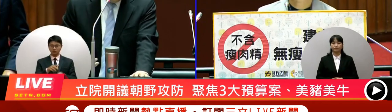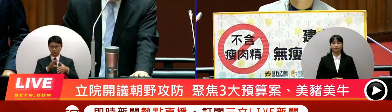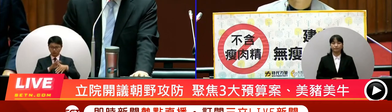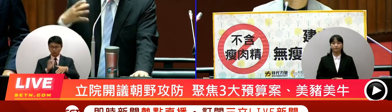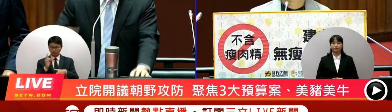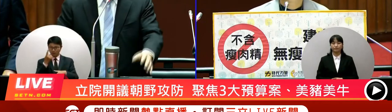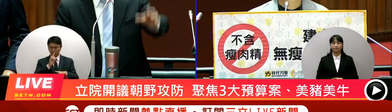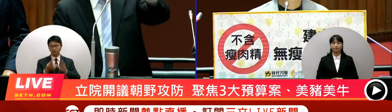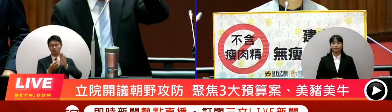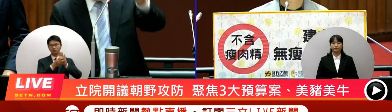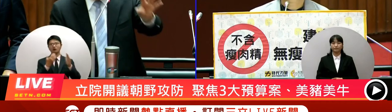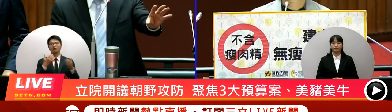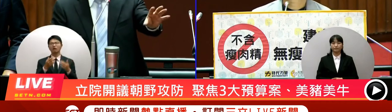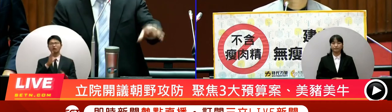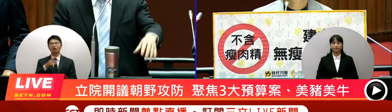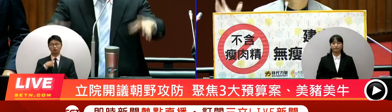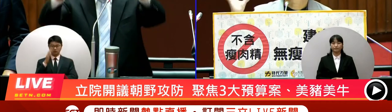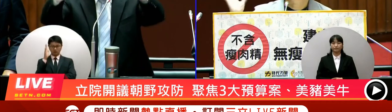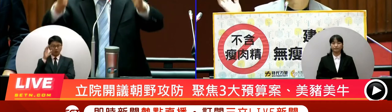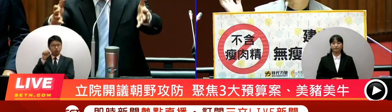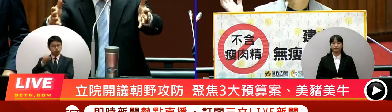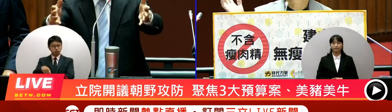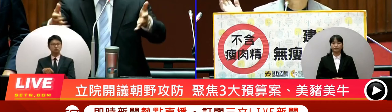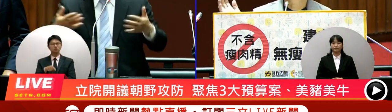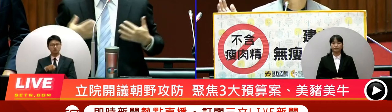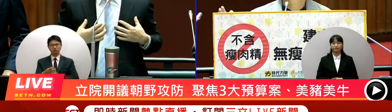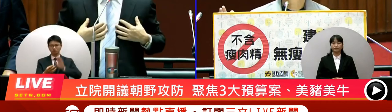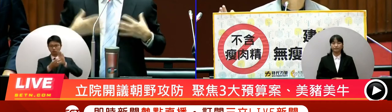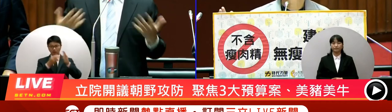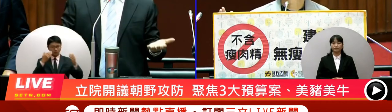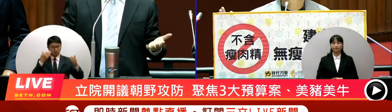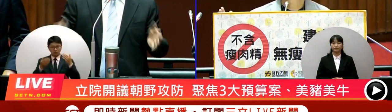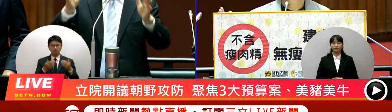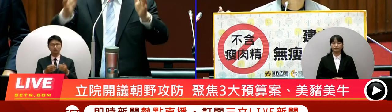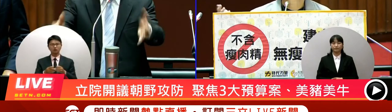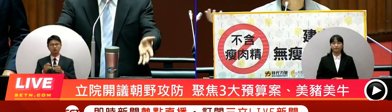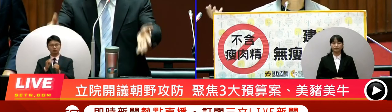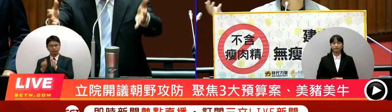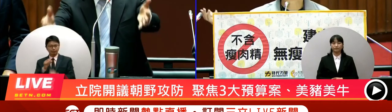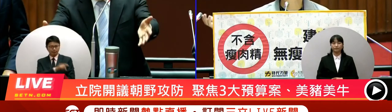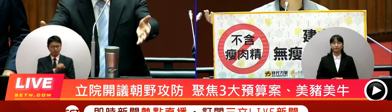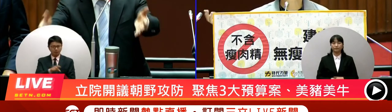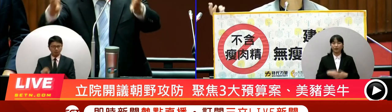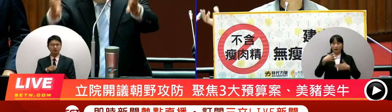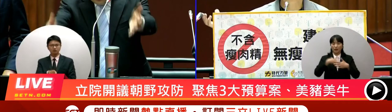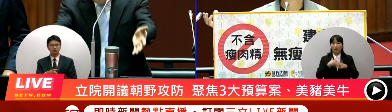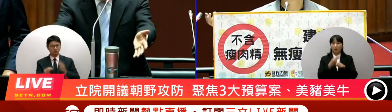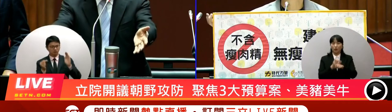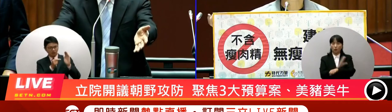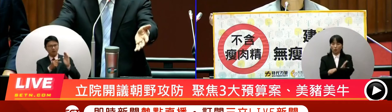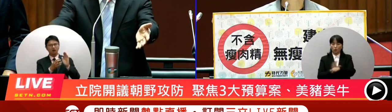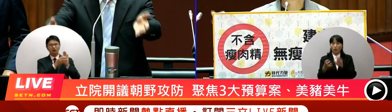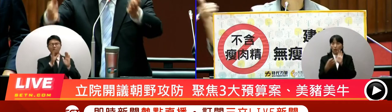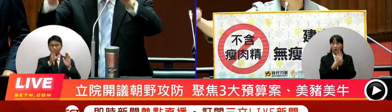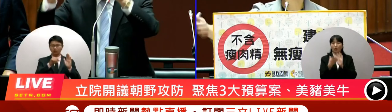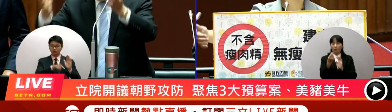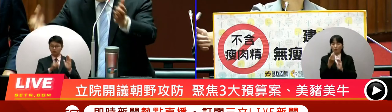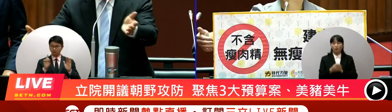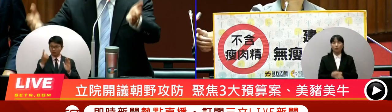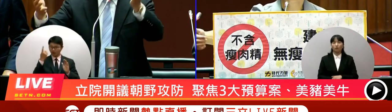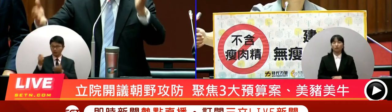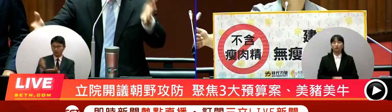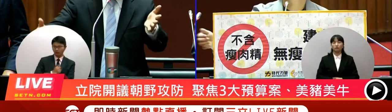承诺我们会有明白的标示，很清楚，消费者一看。就知道这 是不含瘦肉精的标章 从哪里来的，